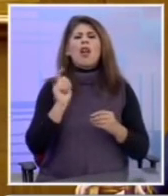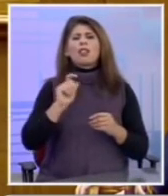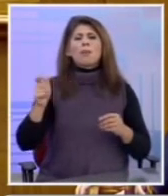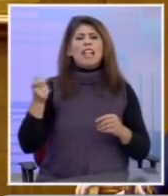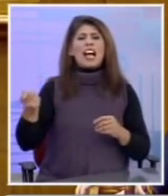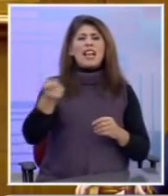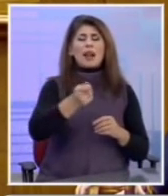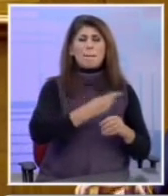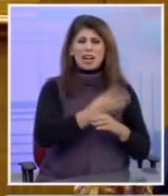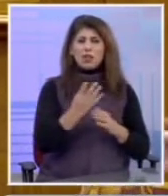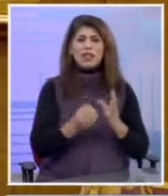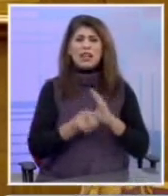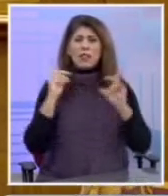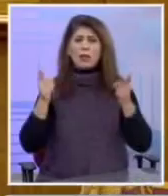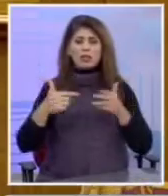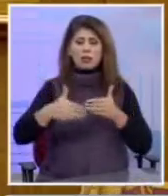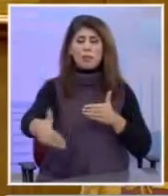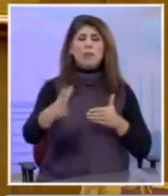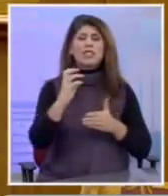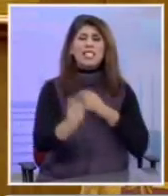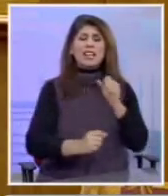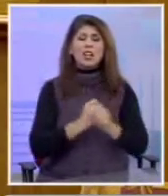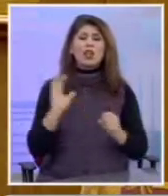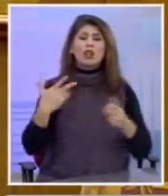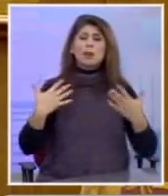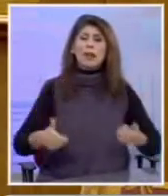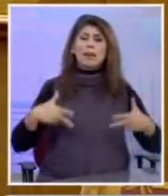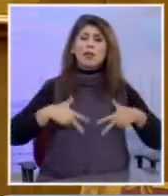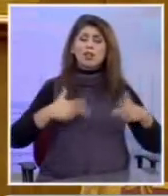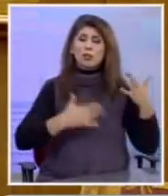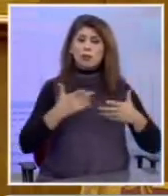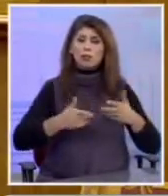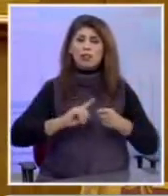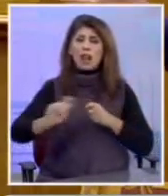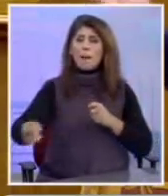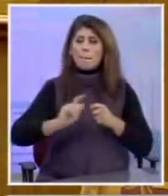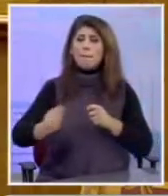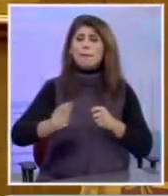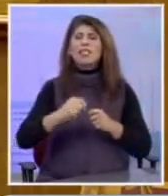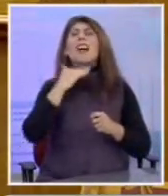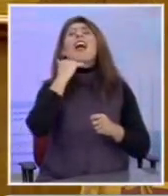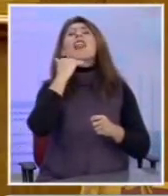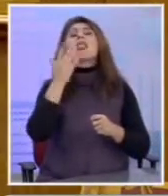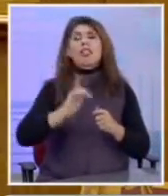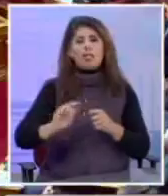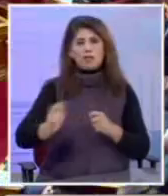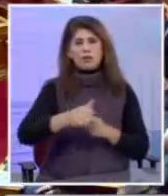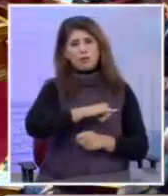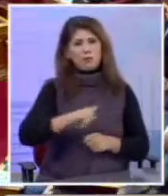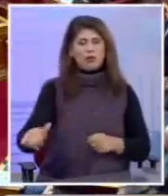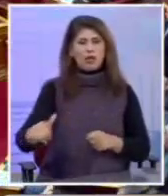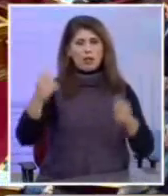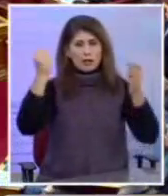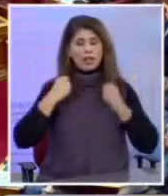Για τα επόμενα 40 χρόνια, ό,τι υπάρχει από κρατικό προϋπολογισμό να το δίνετε για να ξεπληρώνετε, δεν θα ξεπληρώσετε ποτέ. Θα τα